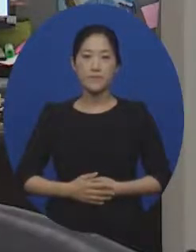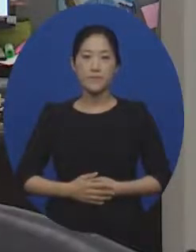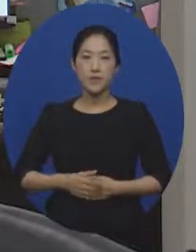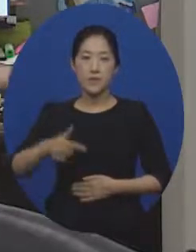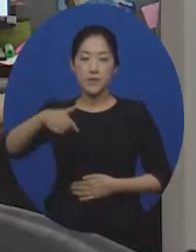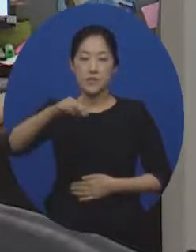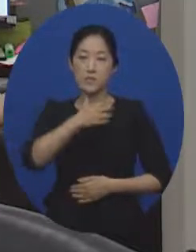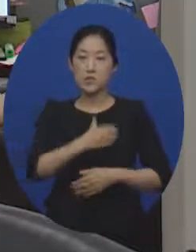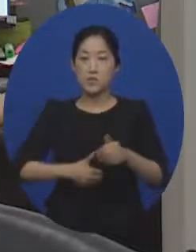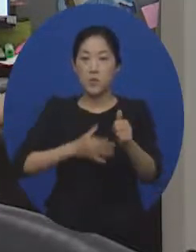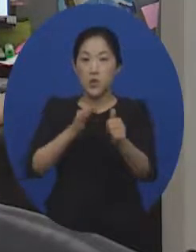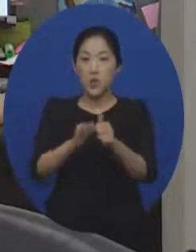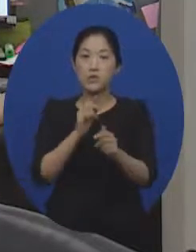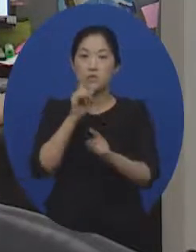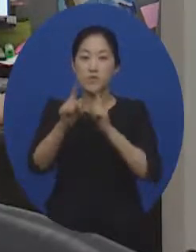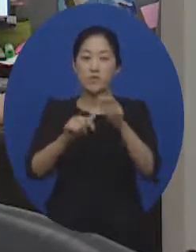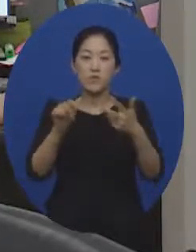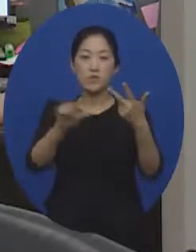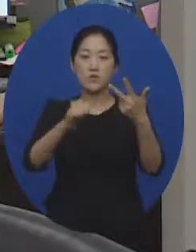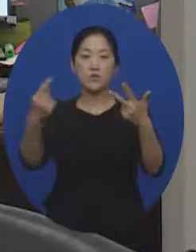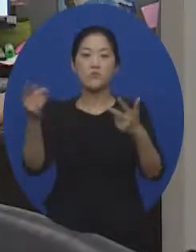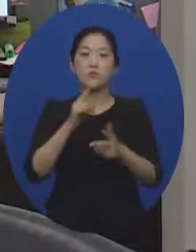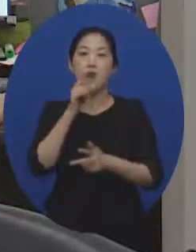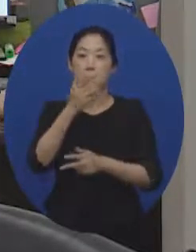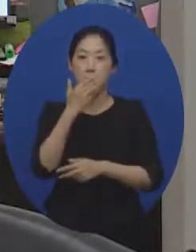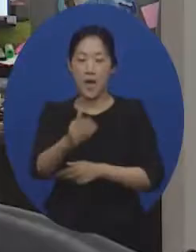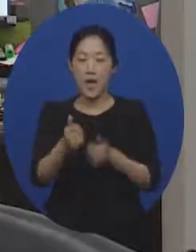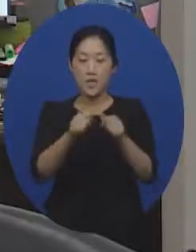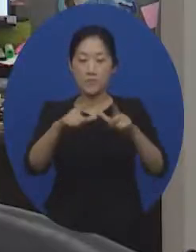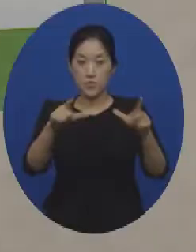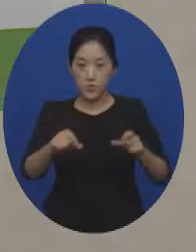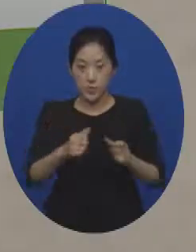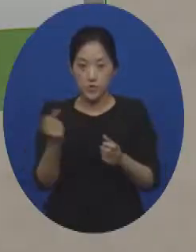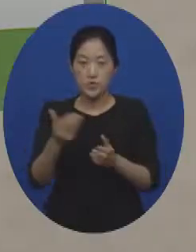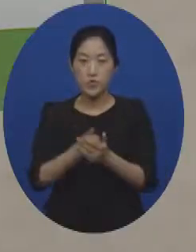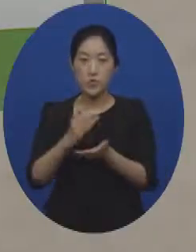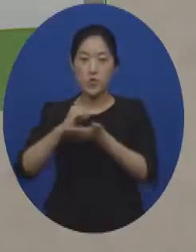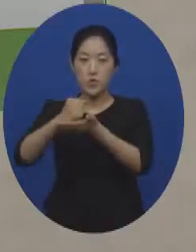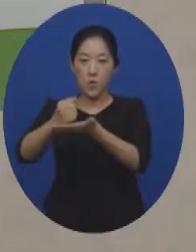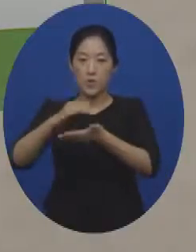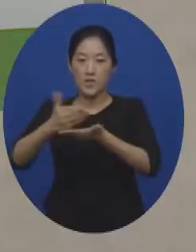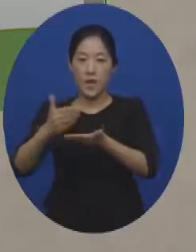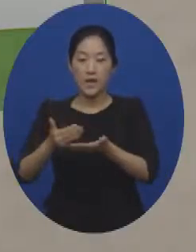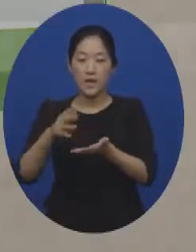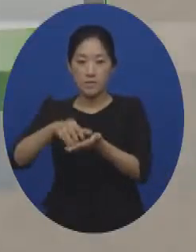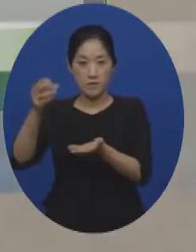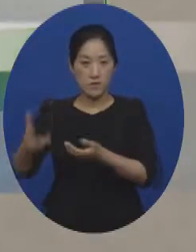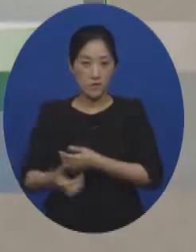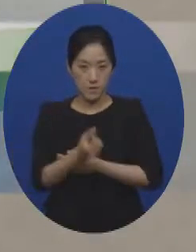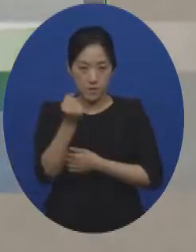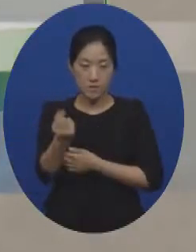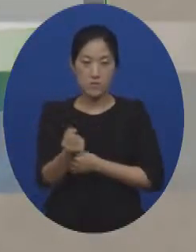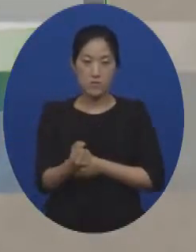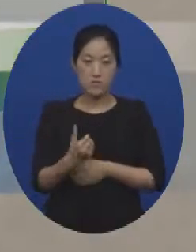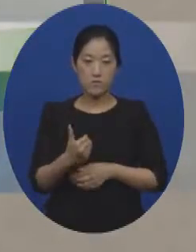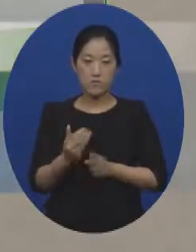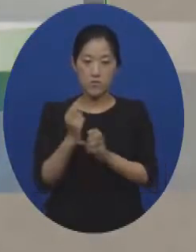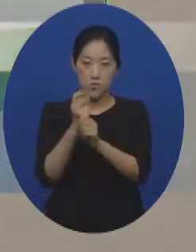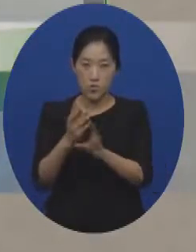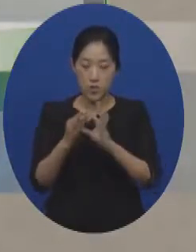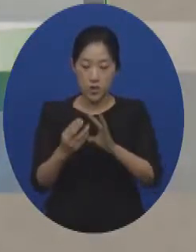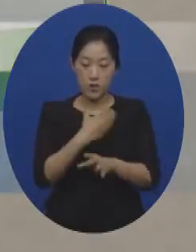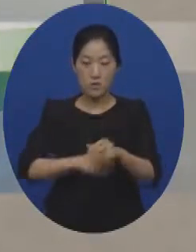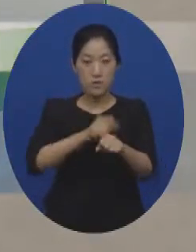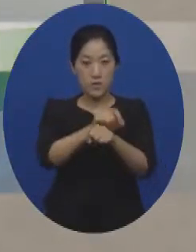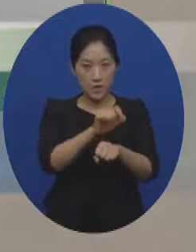기초연금 신청은 다음 달 1일부터 가능한데요 신분증과 통장 사본 등을 지참해 주소지 관할의